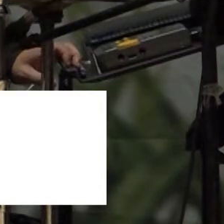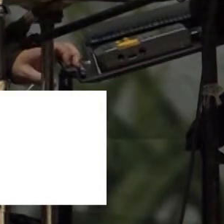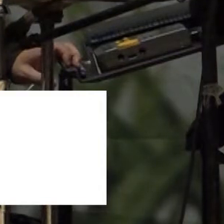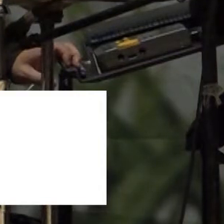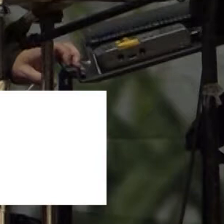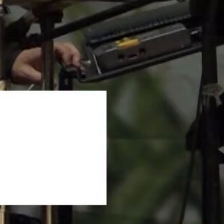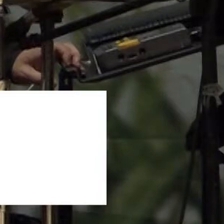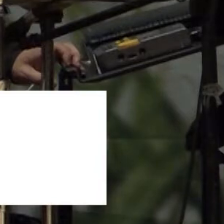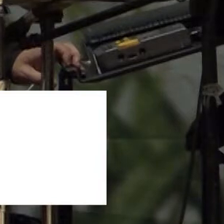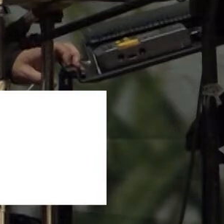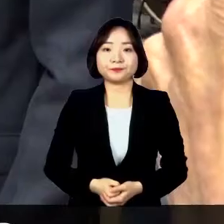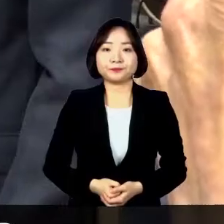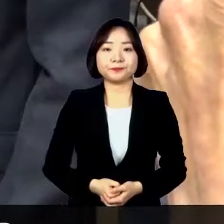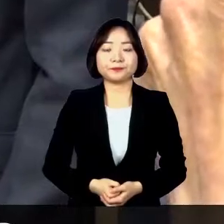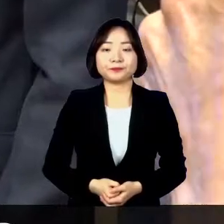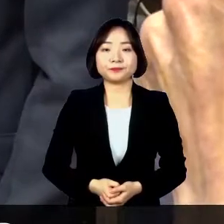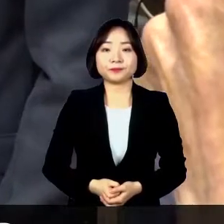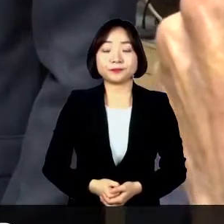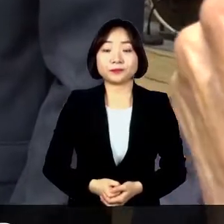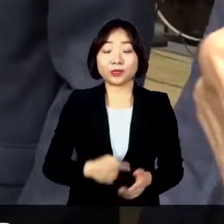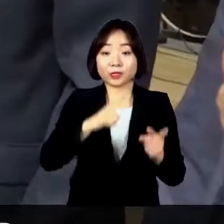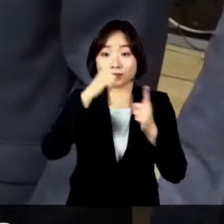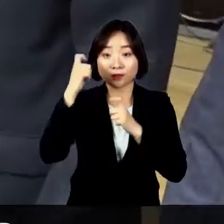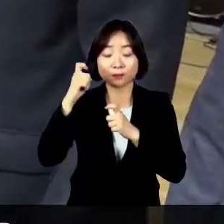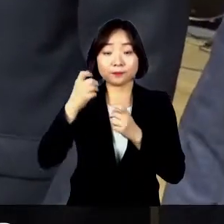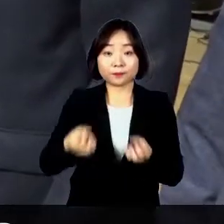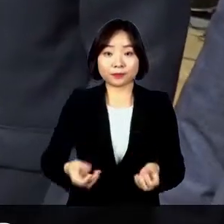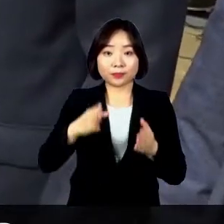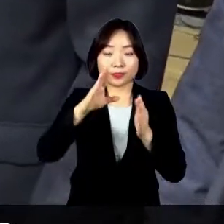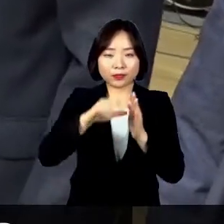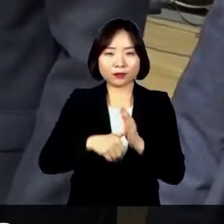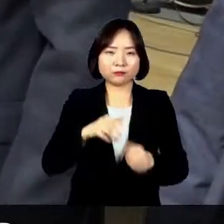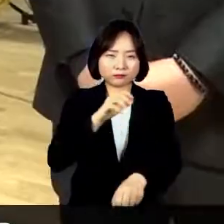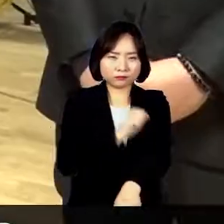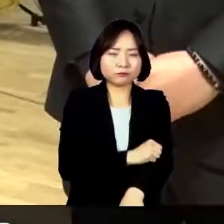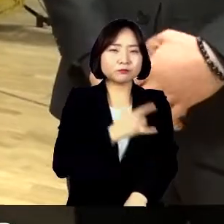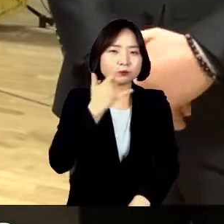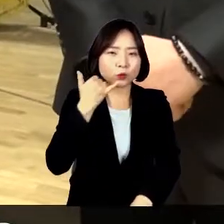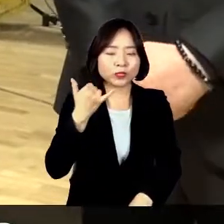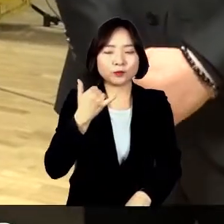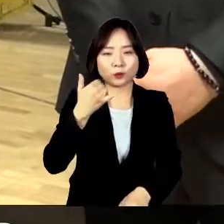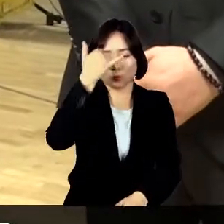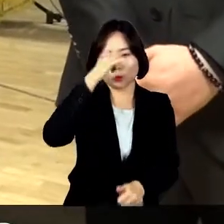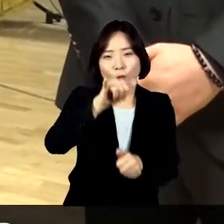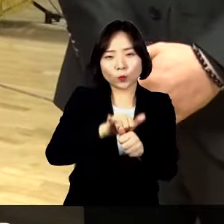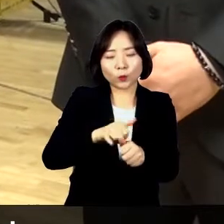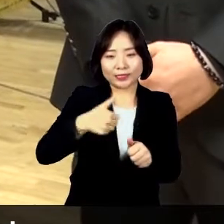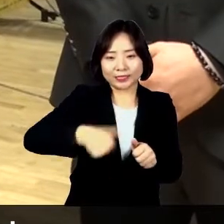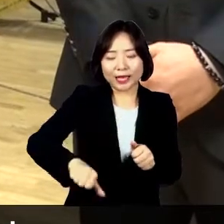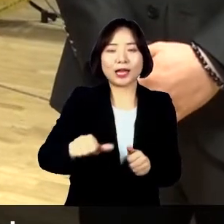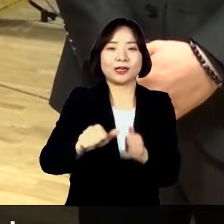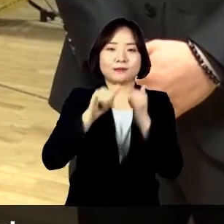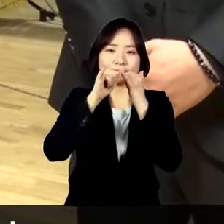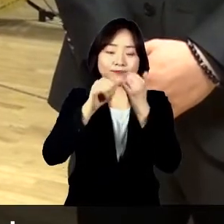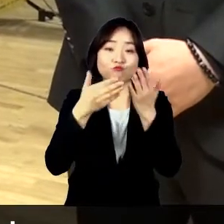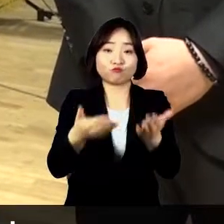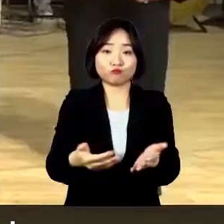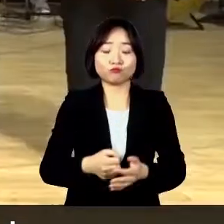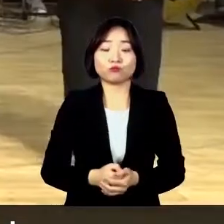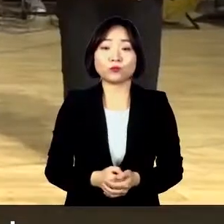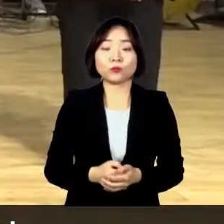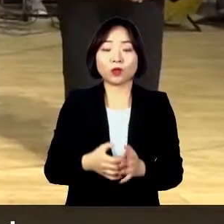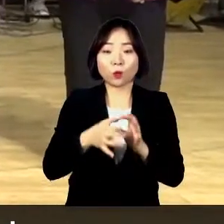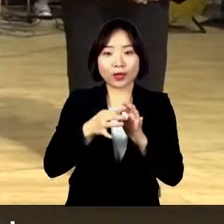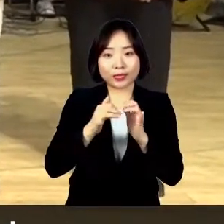항상 건강하시기 바랍니다. 기념식 중에는 장한 어버이와 효행자 표창 등의 수여식이 이어졌는데요. 자리에 참석한